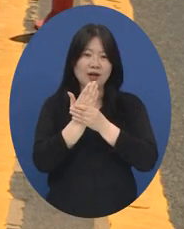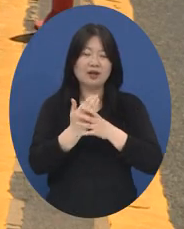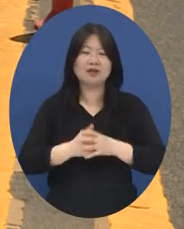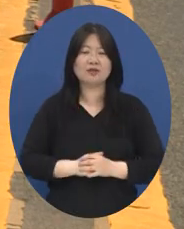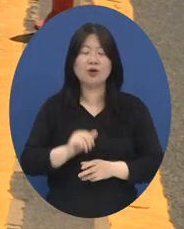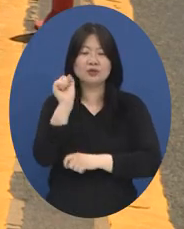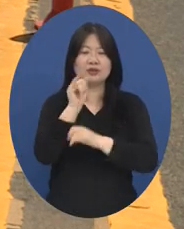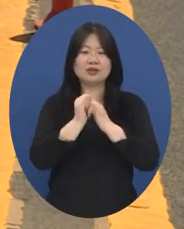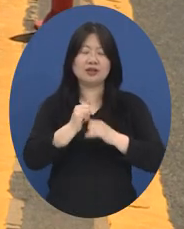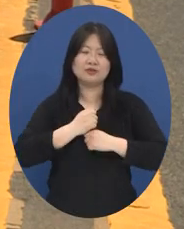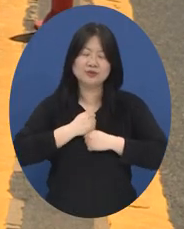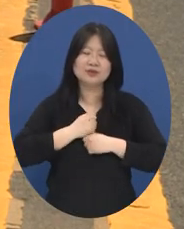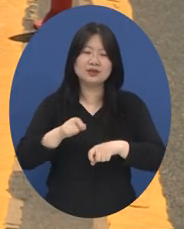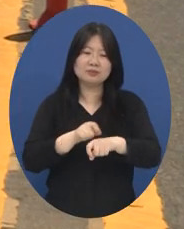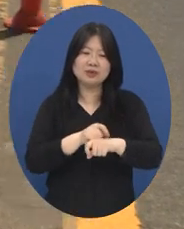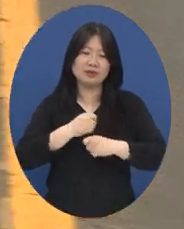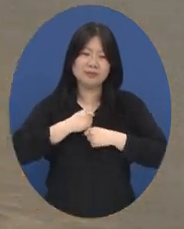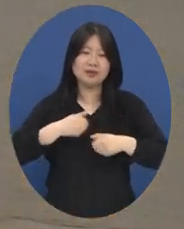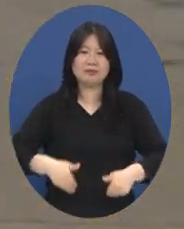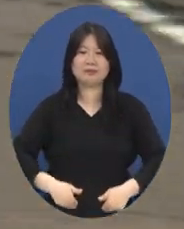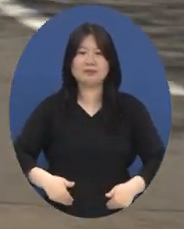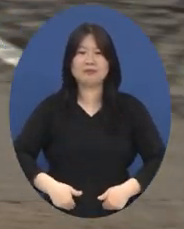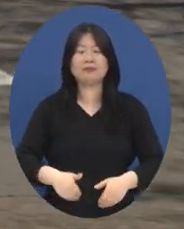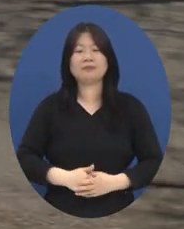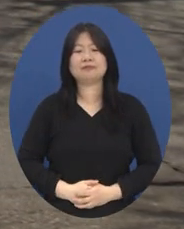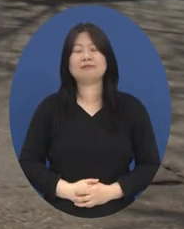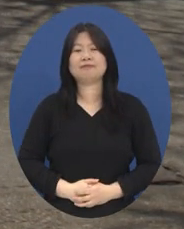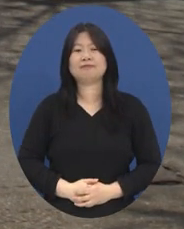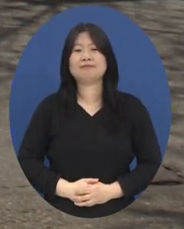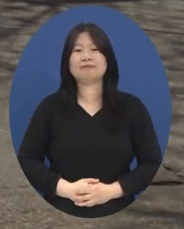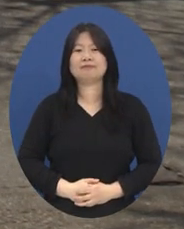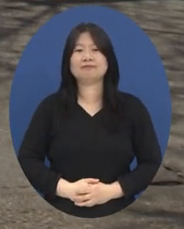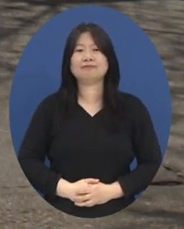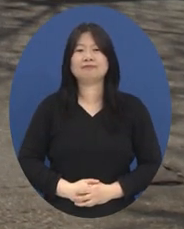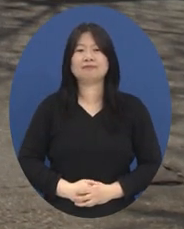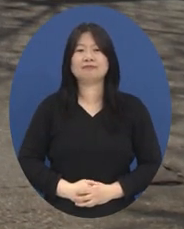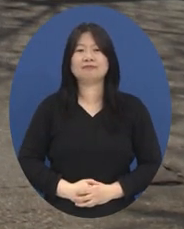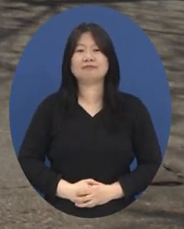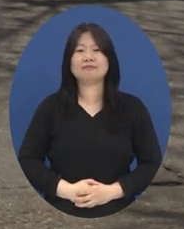운전자의 주의가 각별히 요구됩니다 경유 줄 티비에 김태 입니다